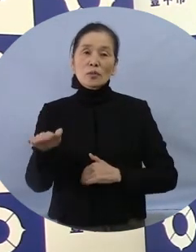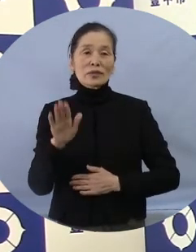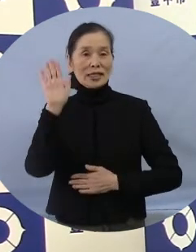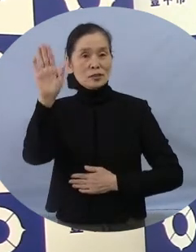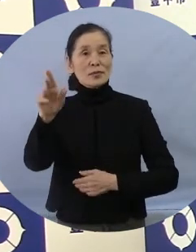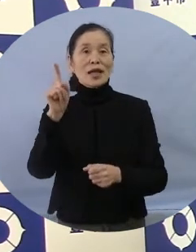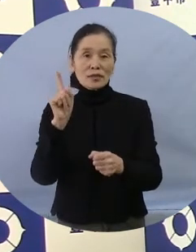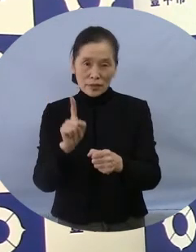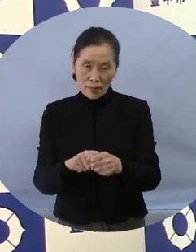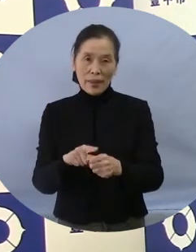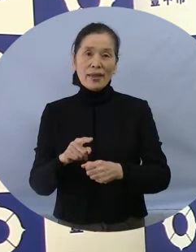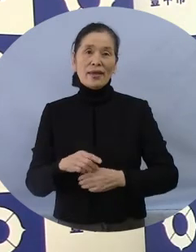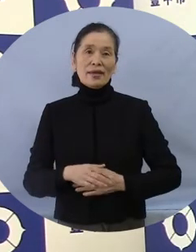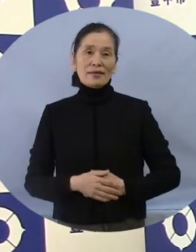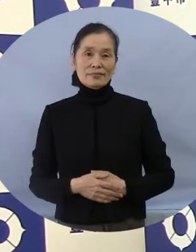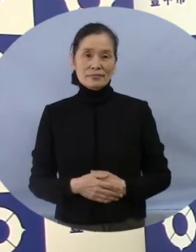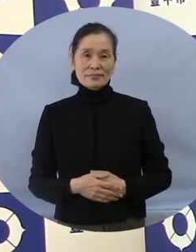ために。